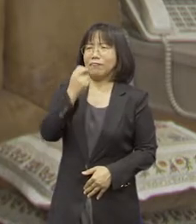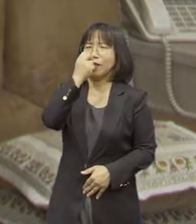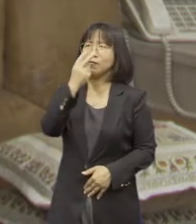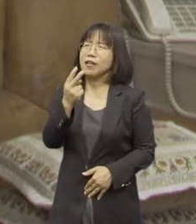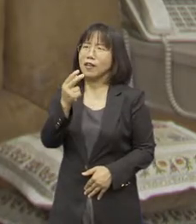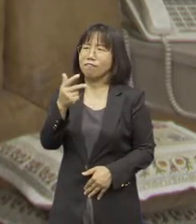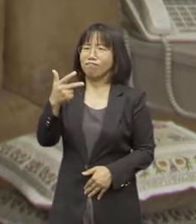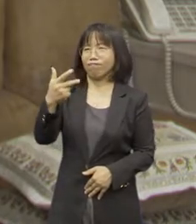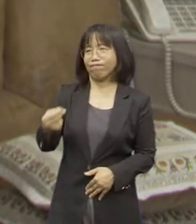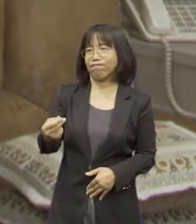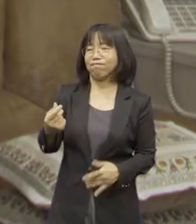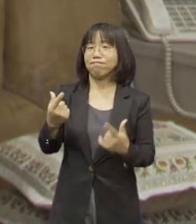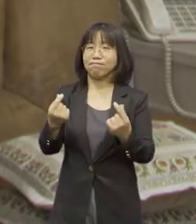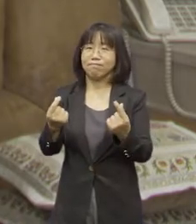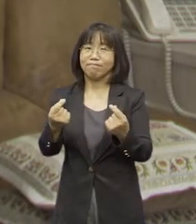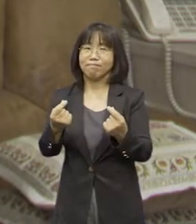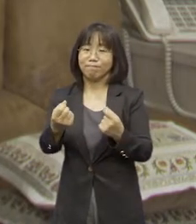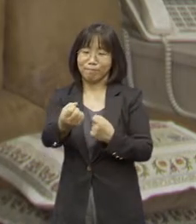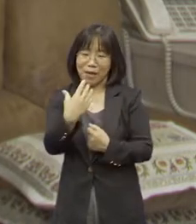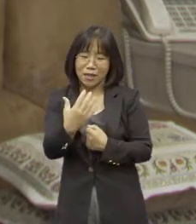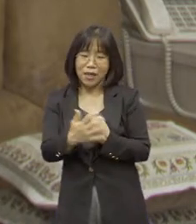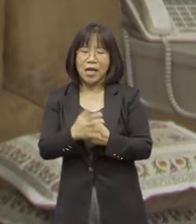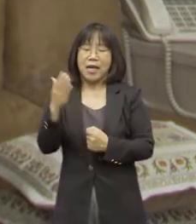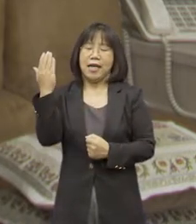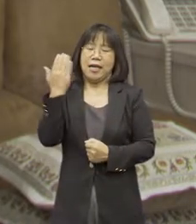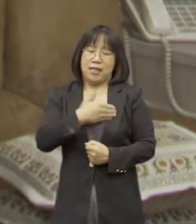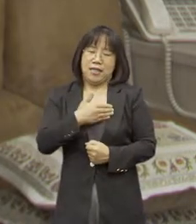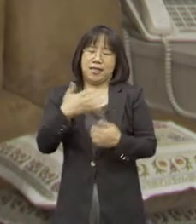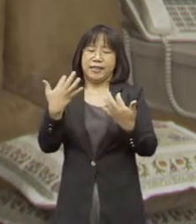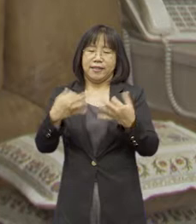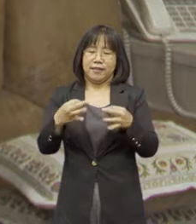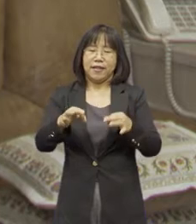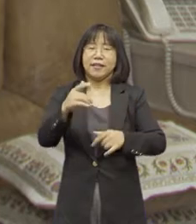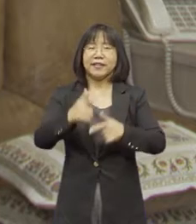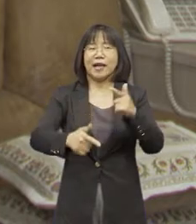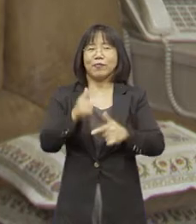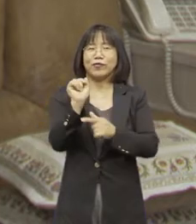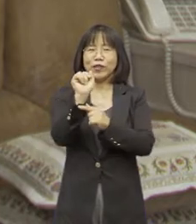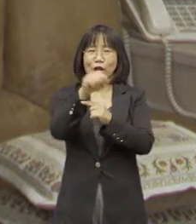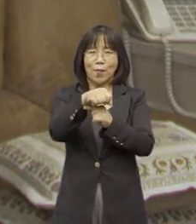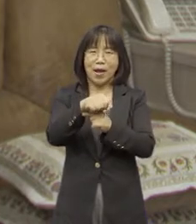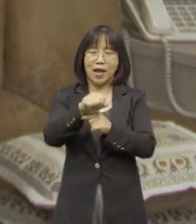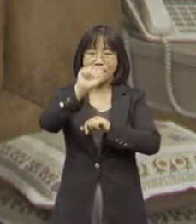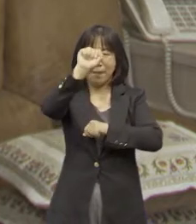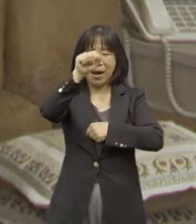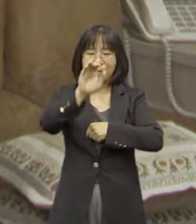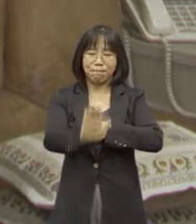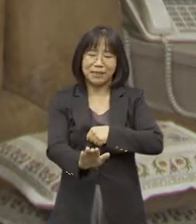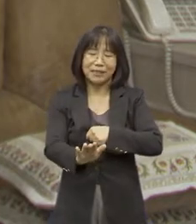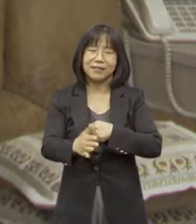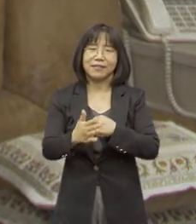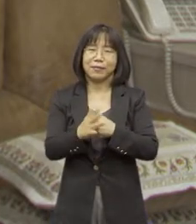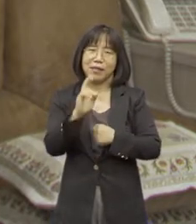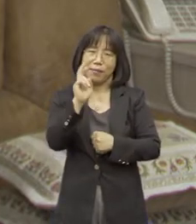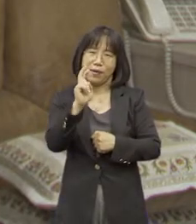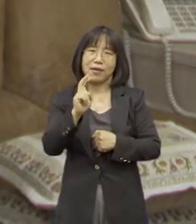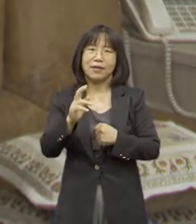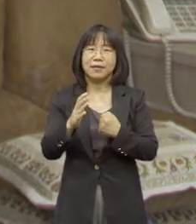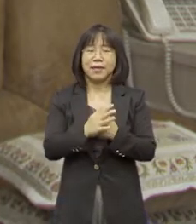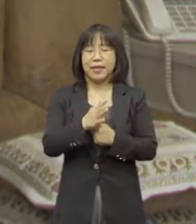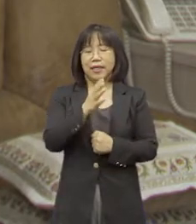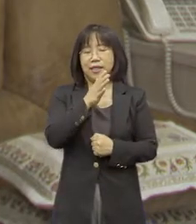아빠한테서 응가 냄새가 나요 그러더라고요. 그래서 본인이 은행나무 열매를 밟고 들어온 게 냄새가 많이 지독했나